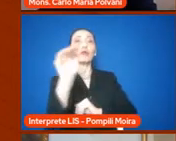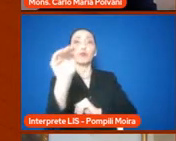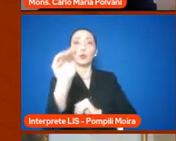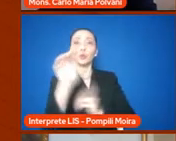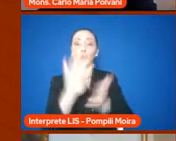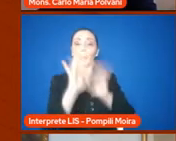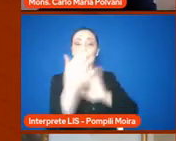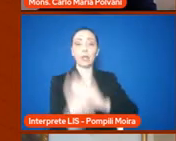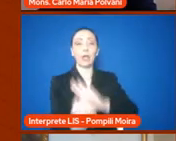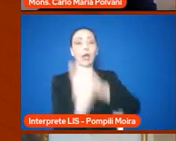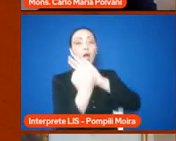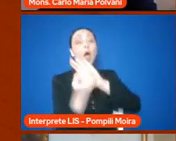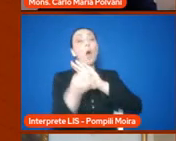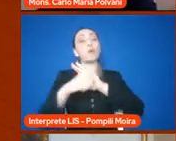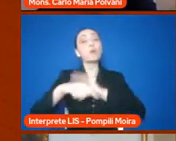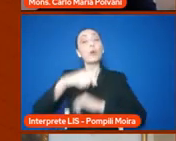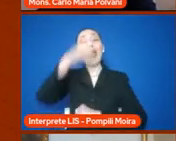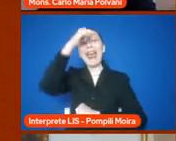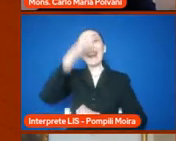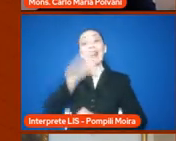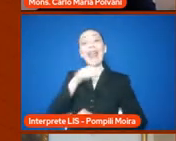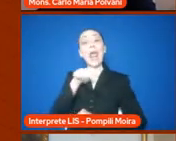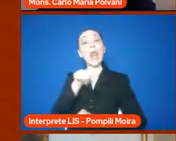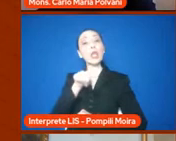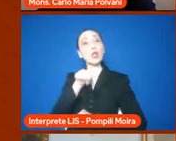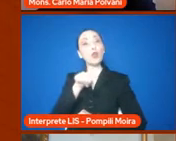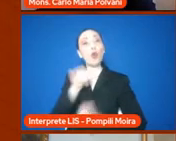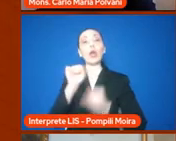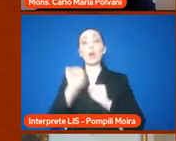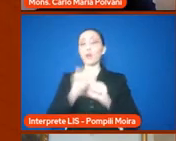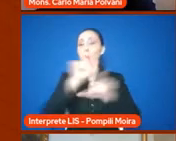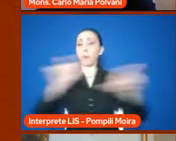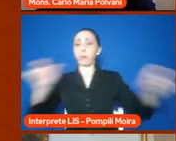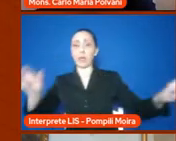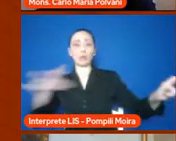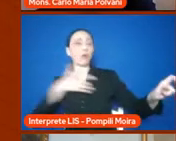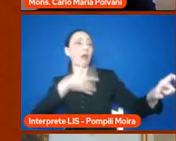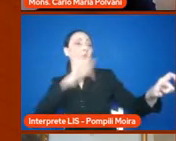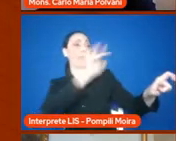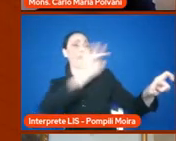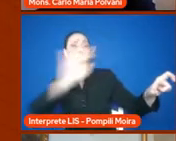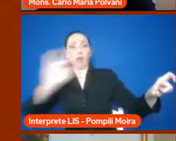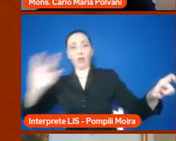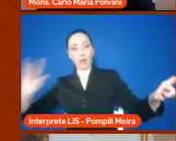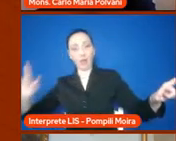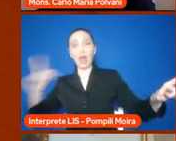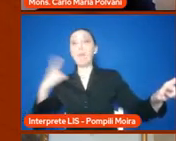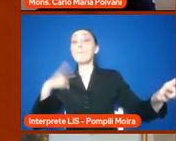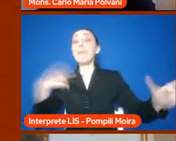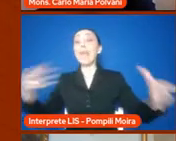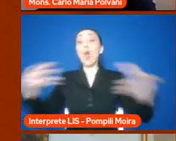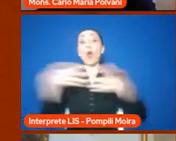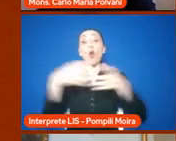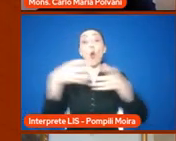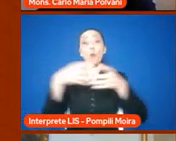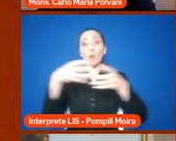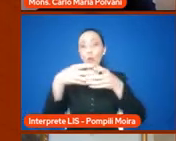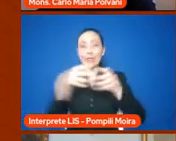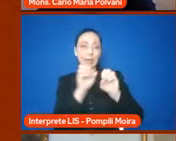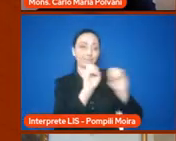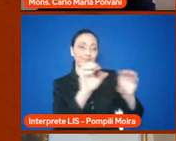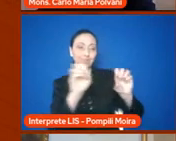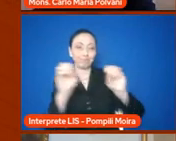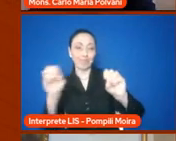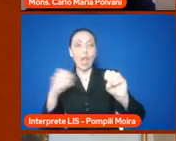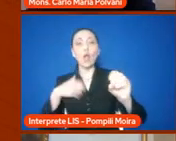delle religioni che possano invece toccare i cuori delle persone, andare a fondo nelle comunità per quella conversione ecologica